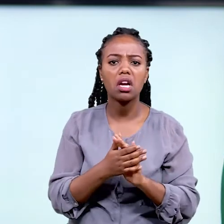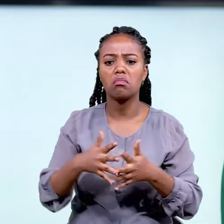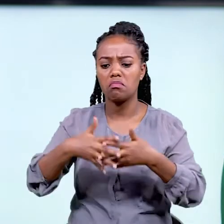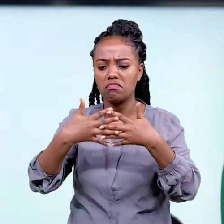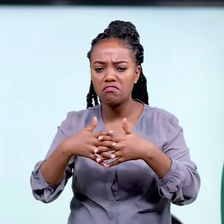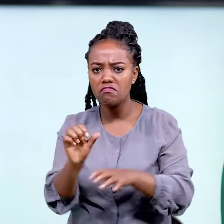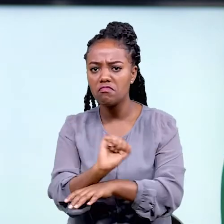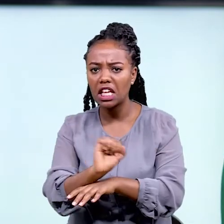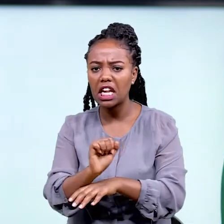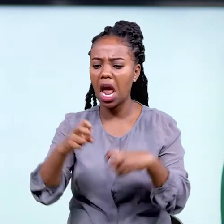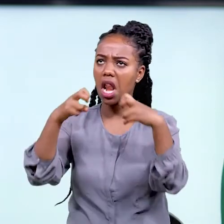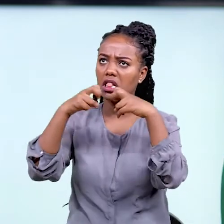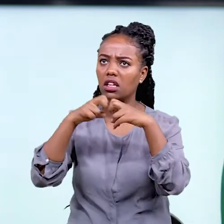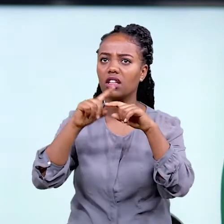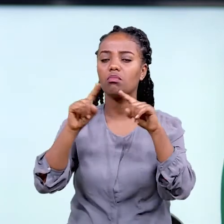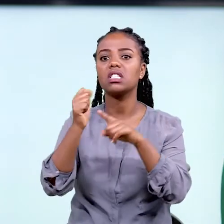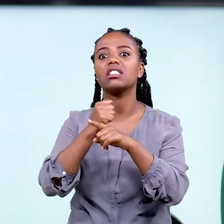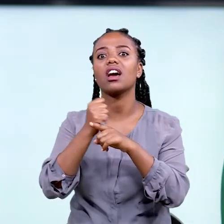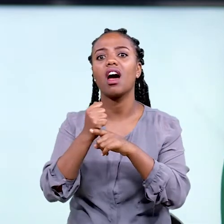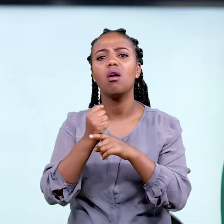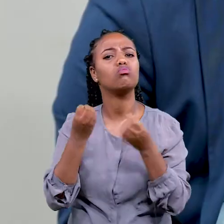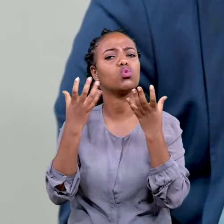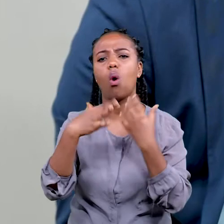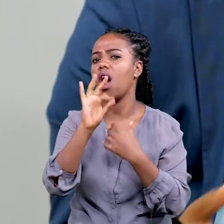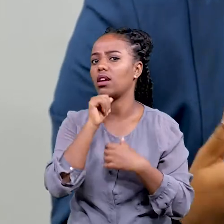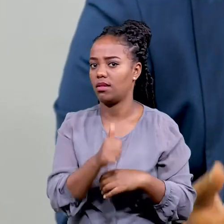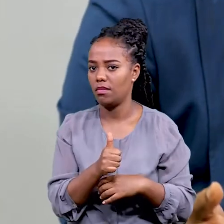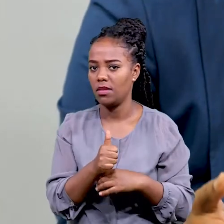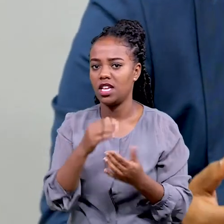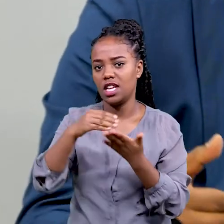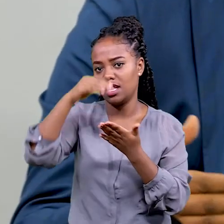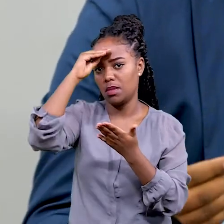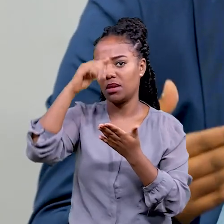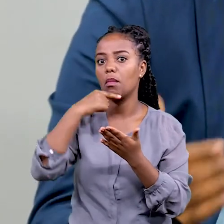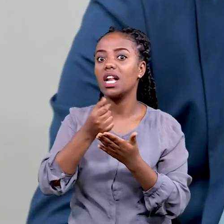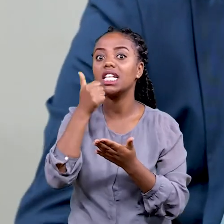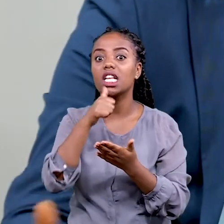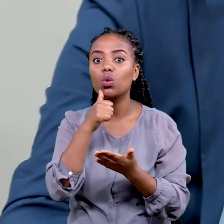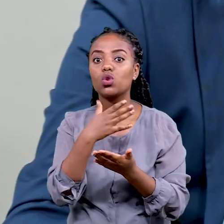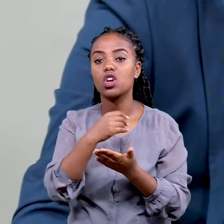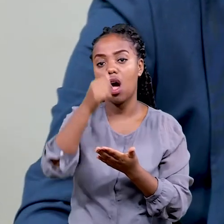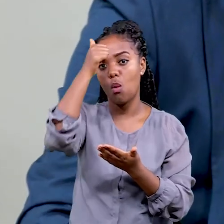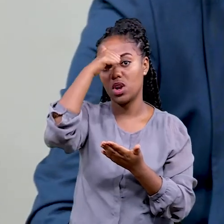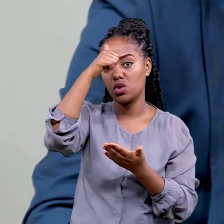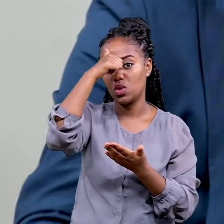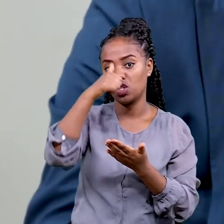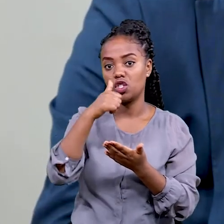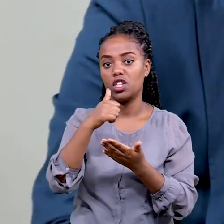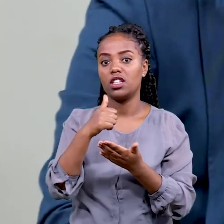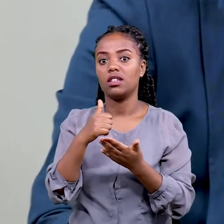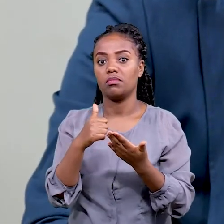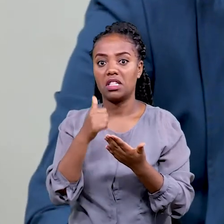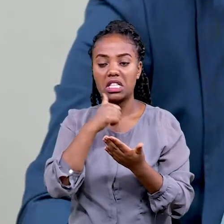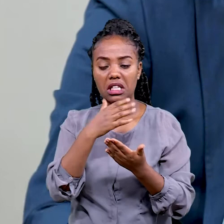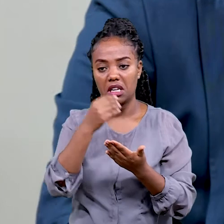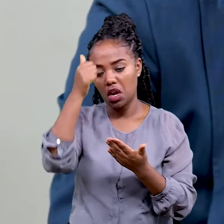ኦር ኤሌክትሪክ ምናምን የሚያገኙ አሉ፣ ብዙዎቹ ላይ ያገኙ ይችላል። ትምህርት ብንሄድ የሴቶችና የወንድ ካምፓስ አለ